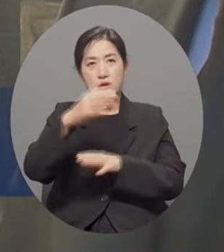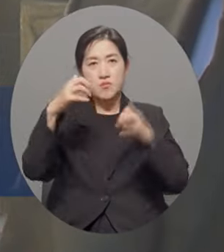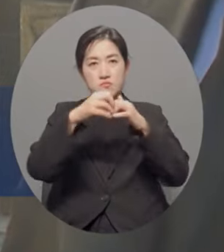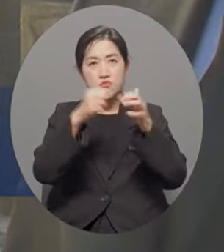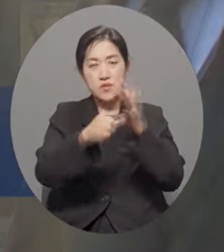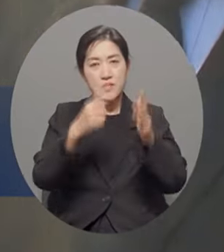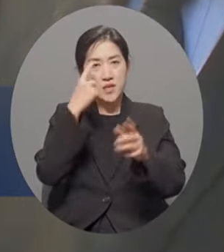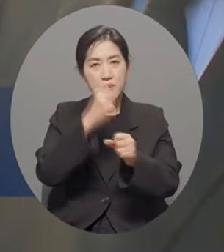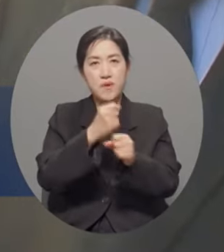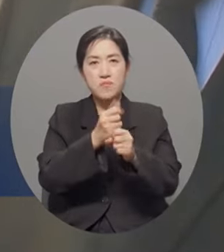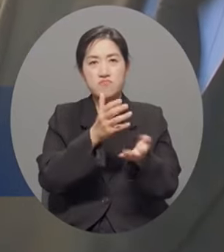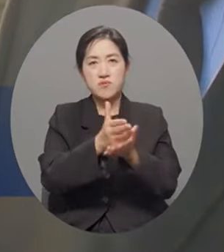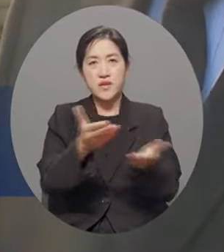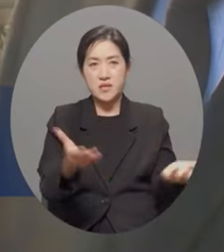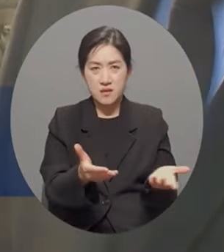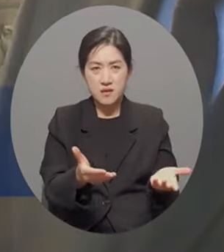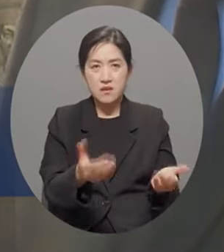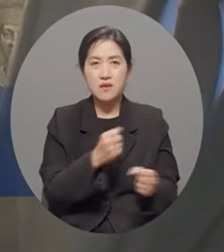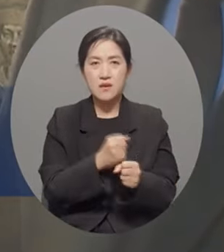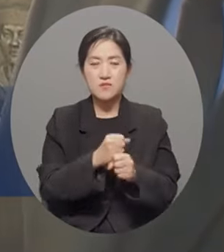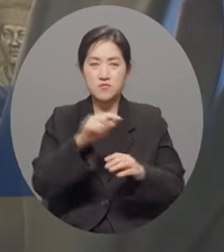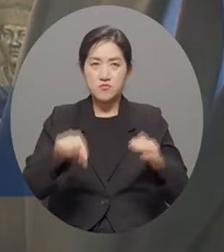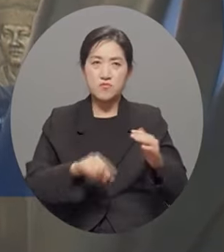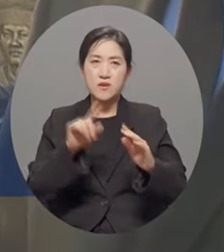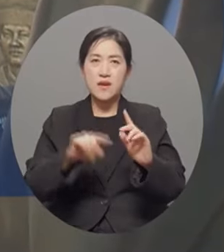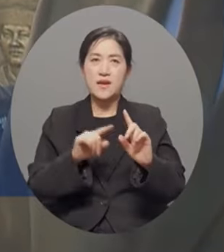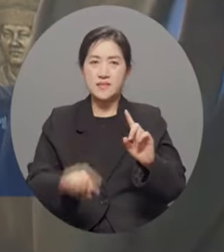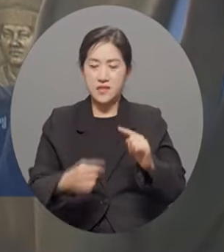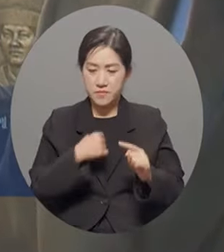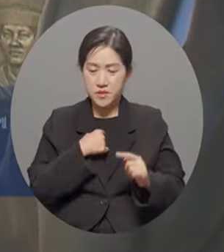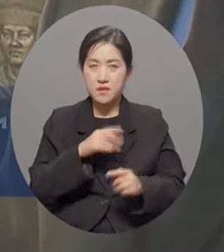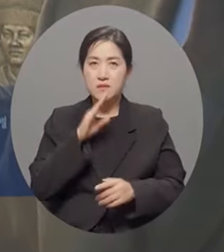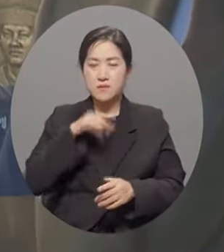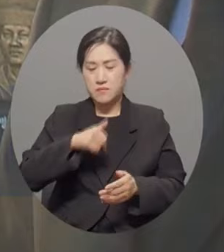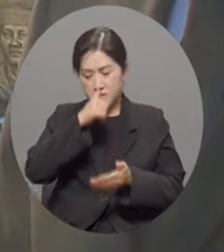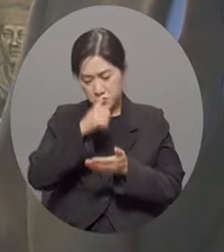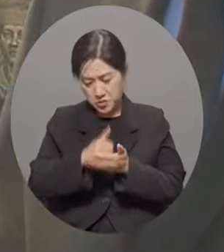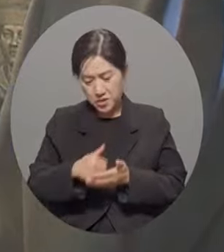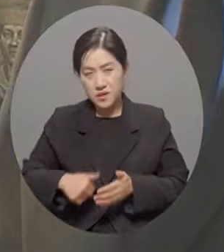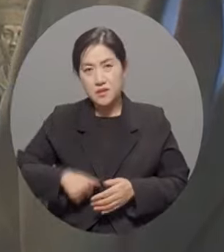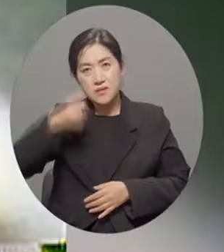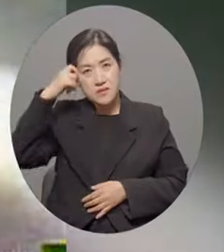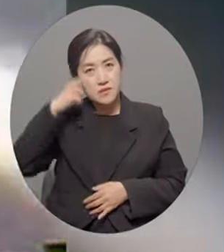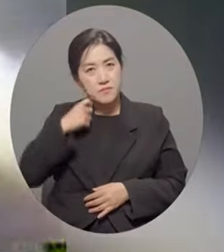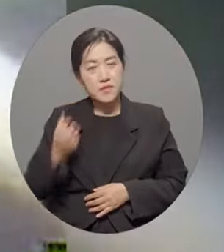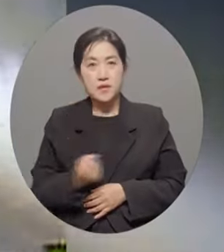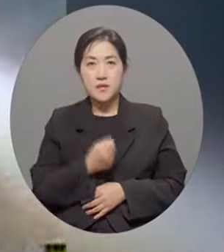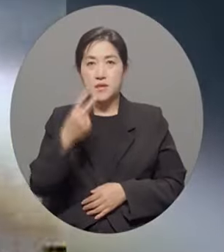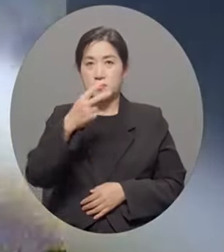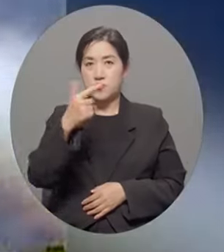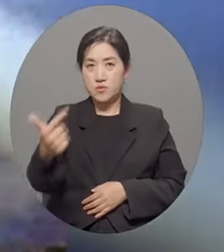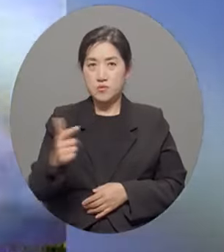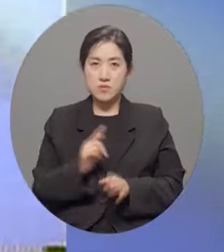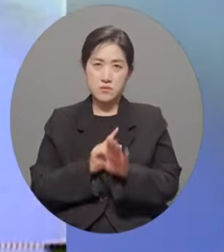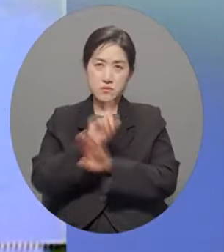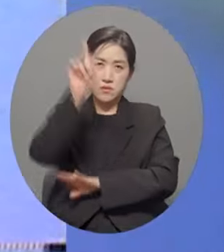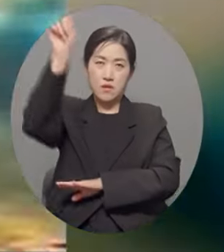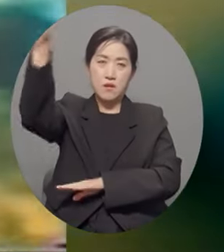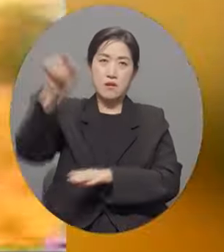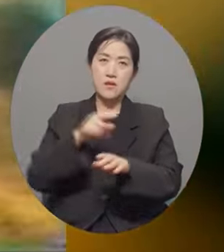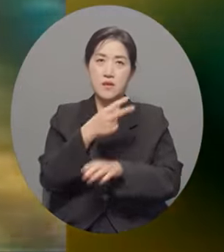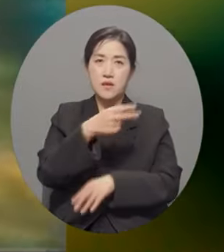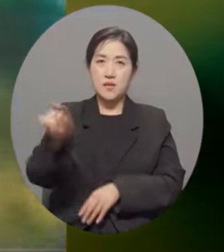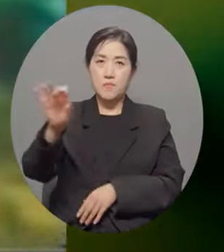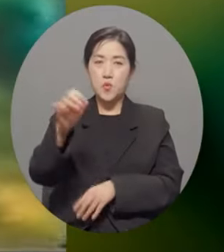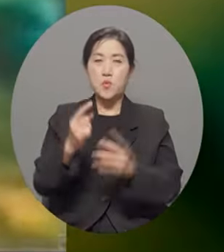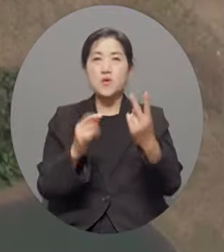분야에 있었고 그 분야에서 종사했던 한 사람으로서 참 죄스러운 마음. 2006년 장거리 로켓 대포동